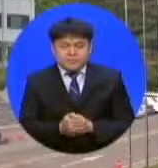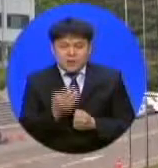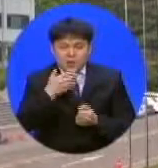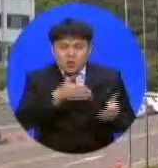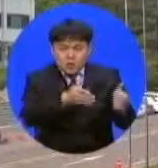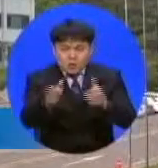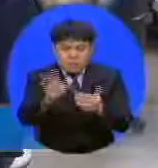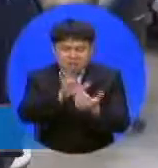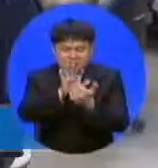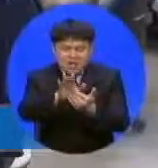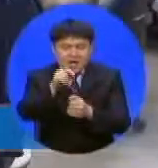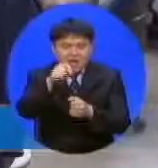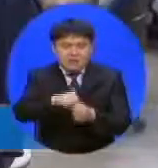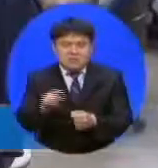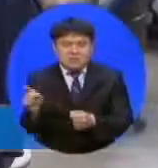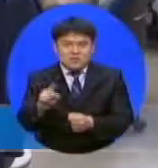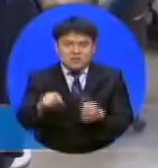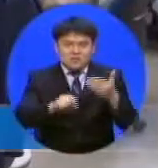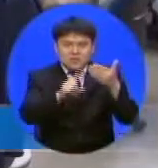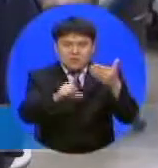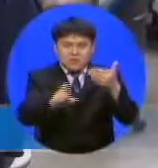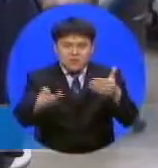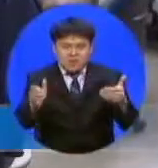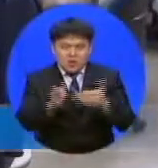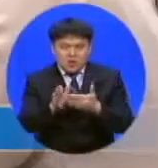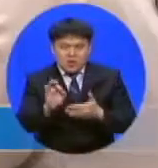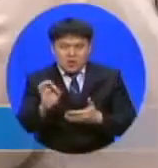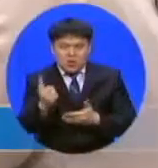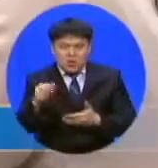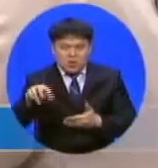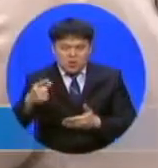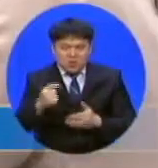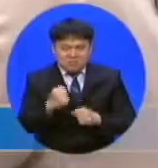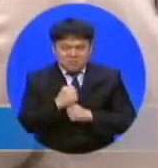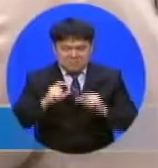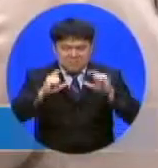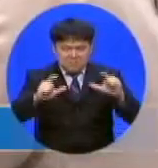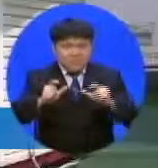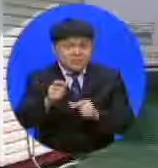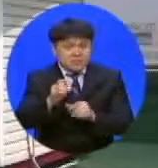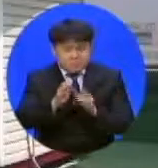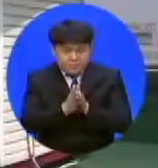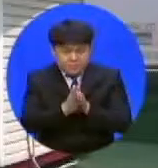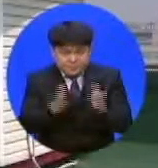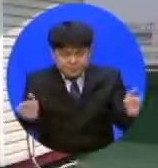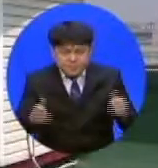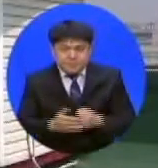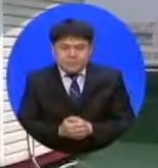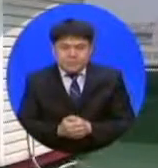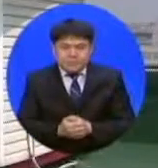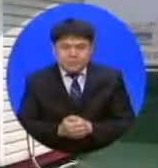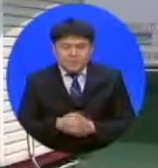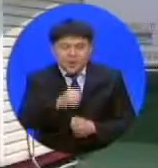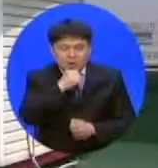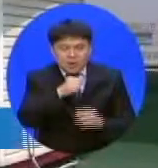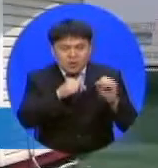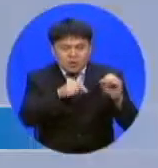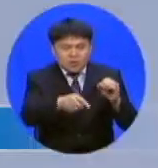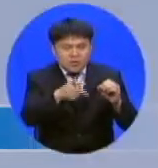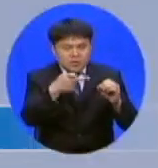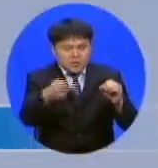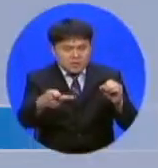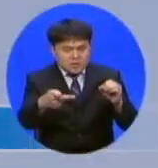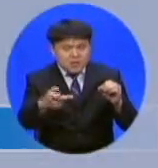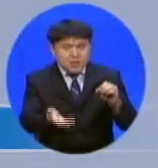경기도가 이를 예방하기 위해 9월 15일까지 오존경보제를 실시합니다. 평균 농도가